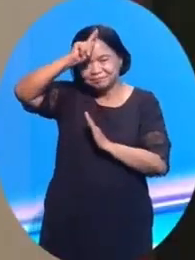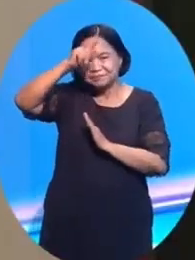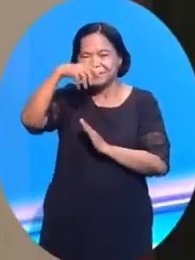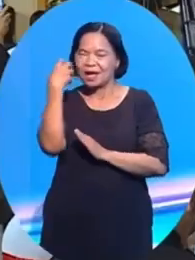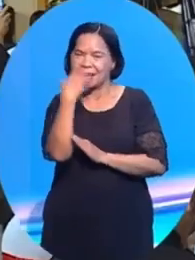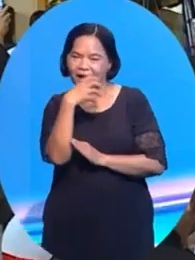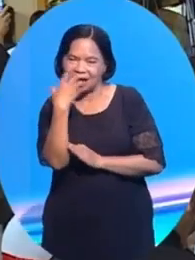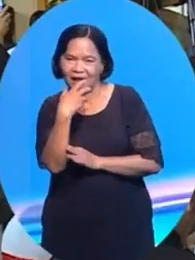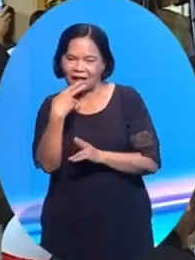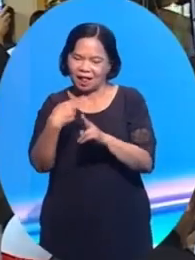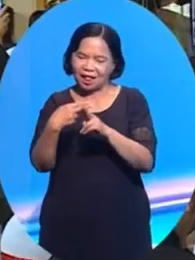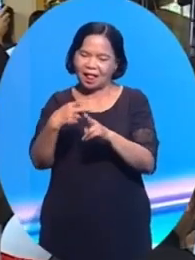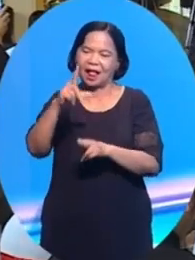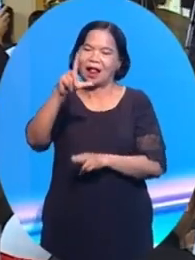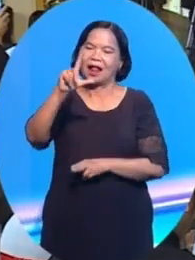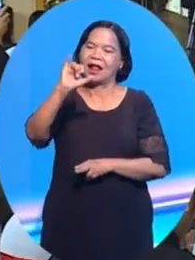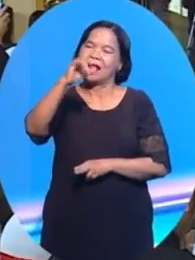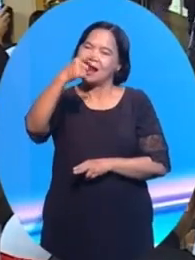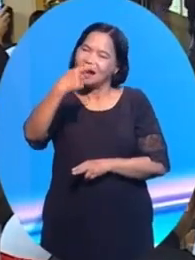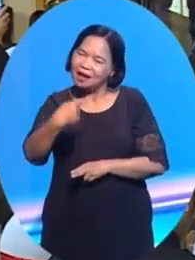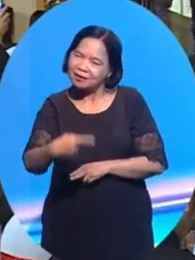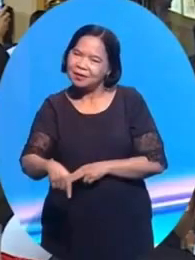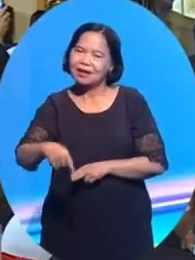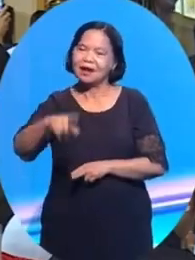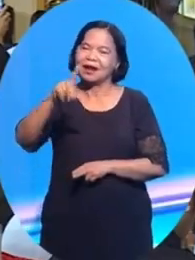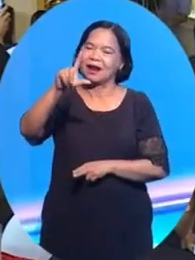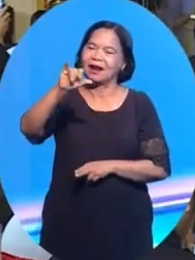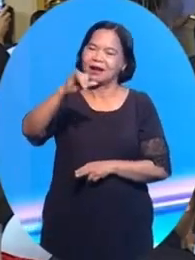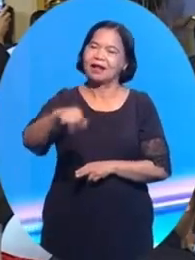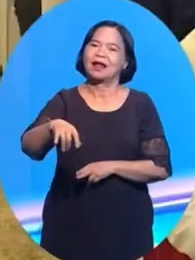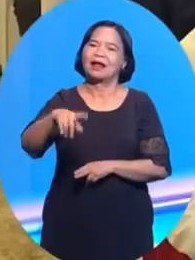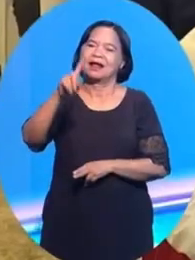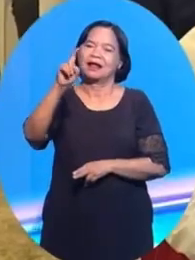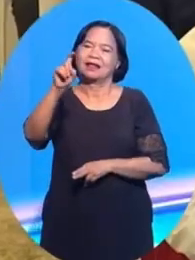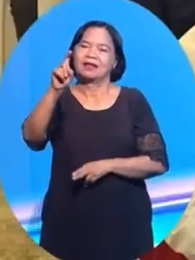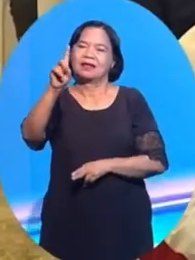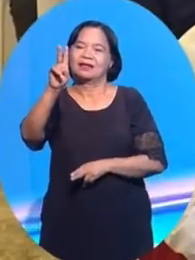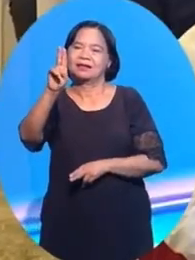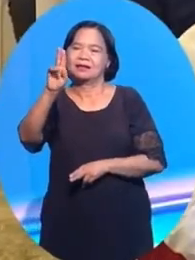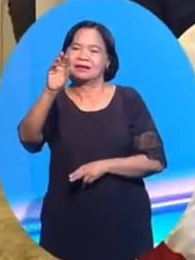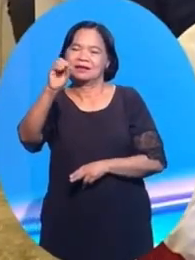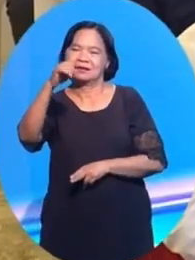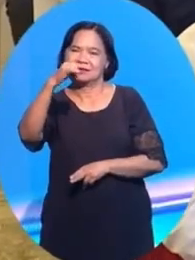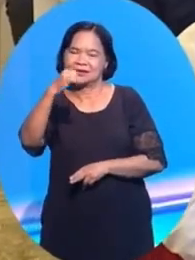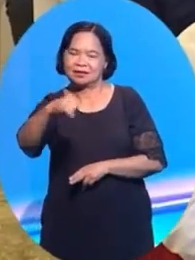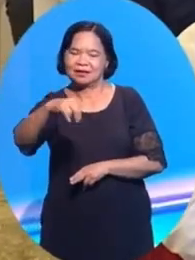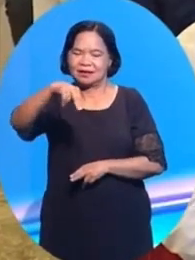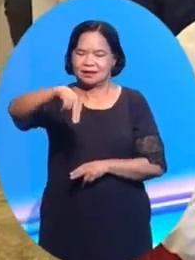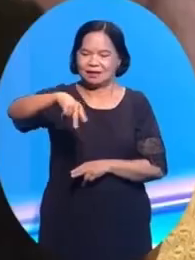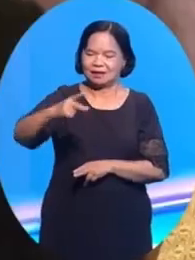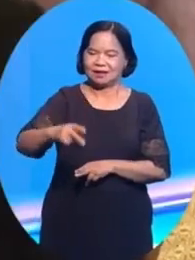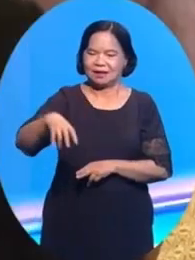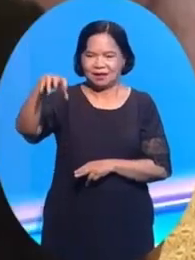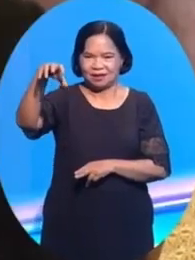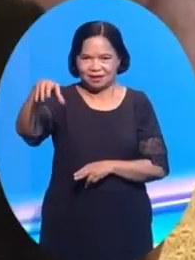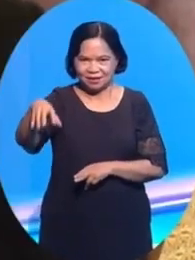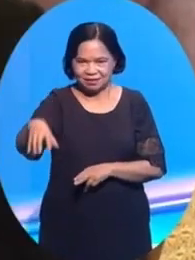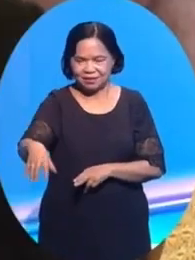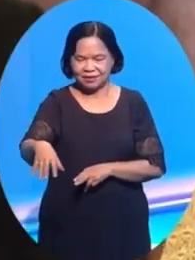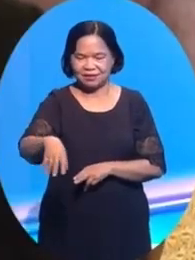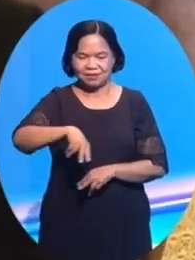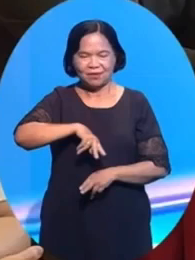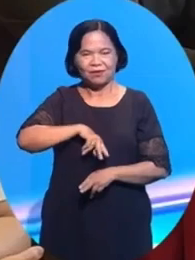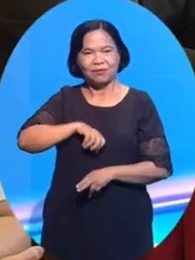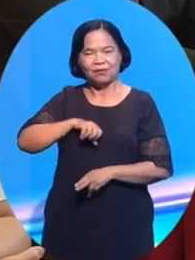nhạc Dương Khắc Linh và các gương mặt đình đám trong làng nhạc Việt như Mỹ Linh Tùng Dương Trúc Nhân Hà Nhi nhóm dallad nhóm